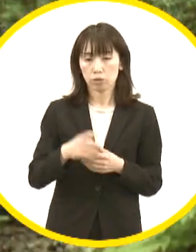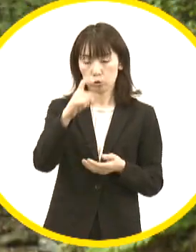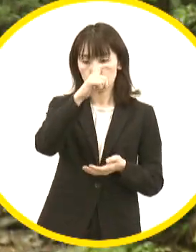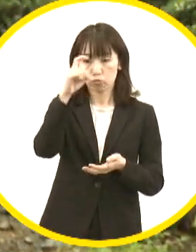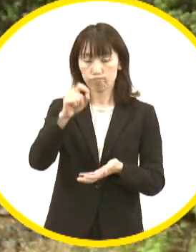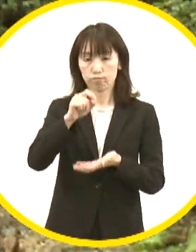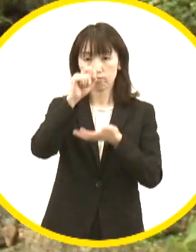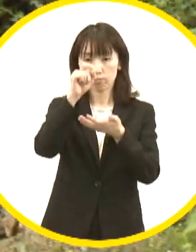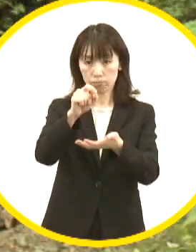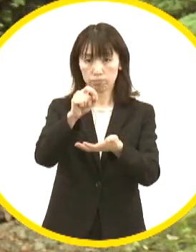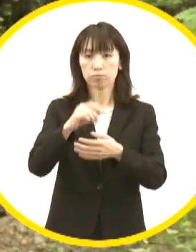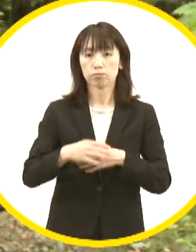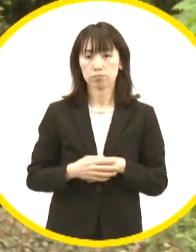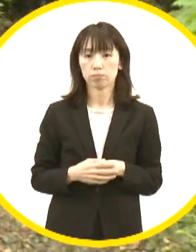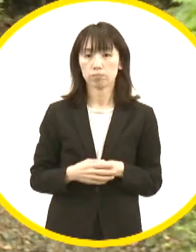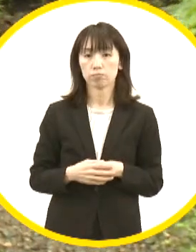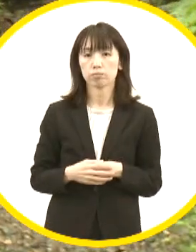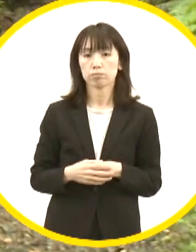ここでクイズです。